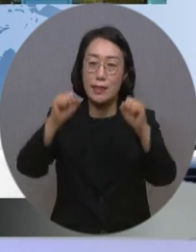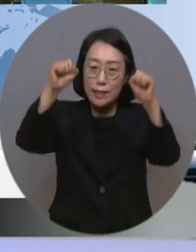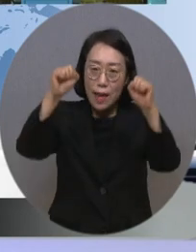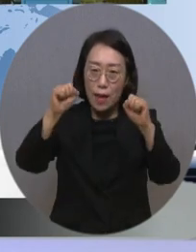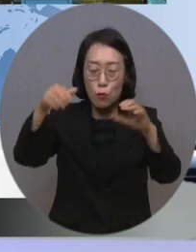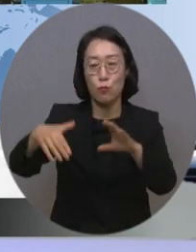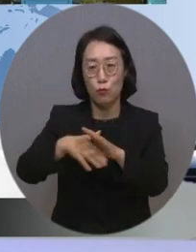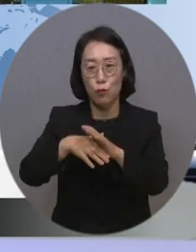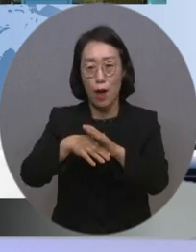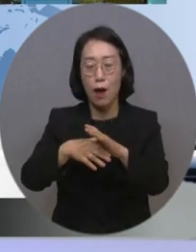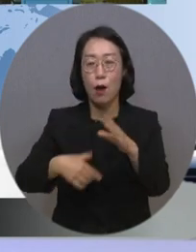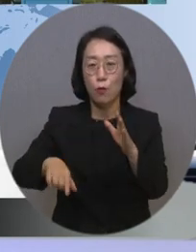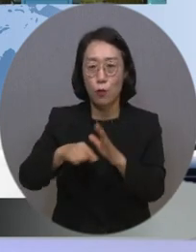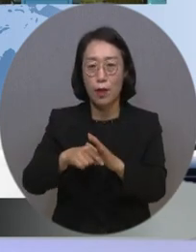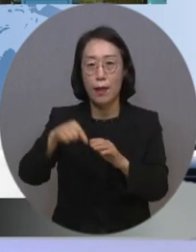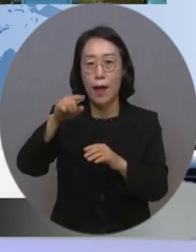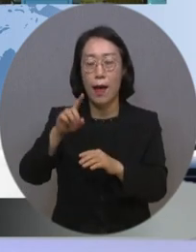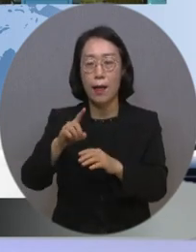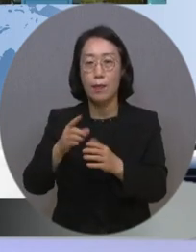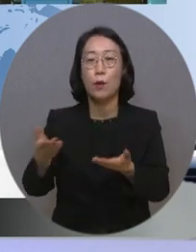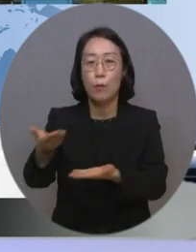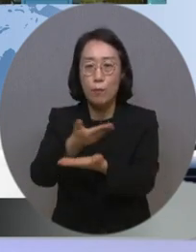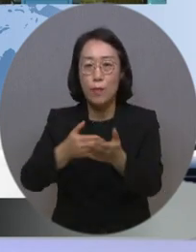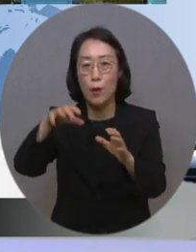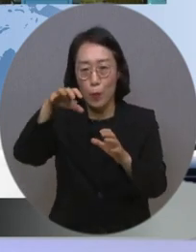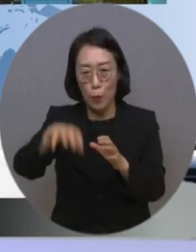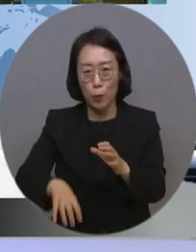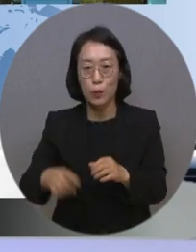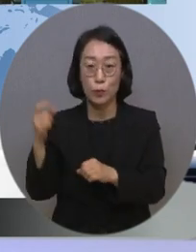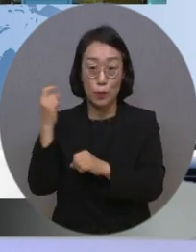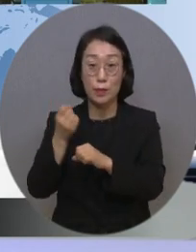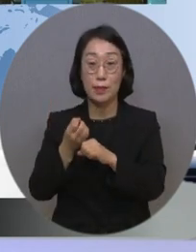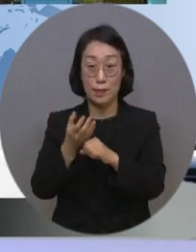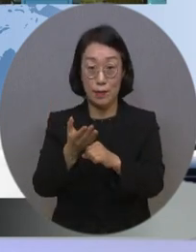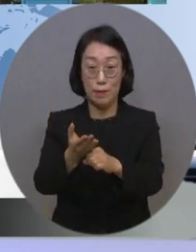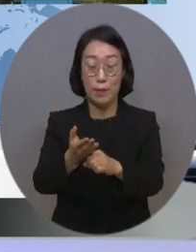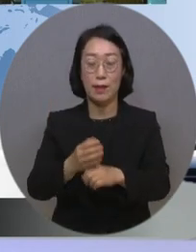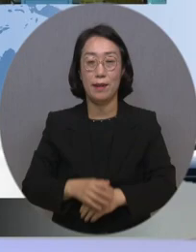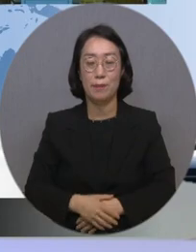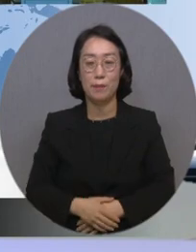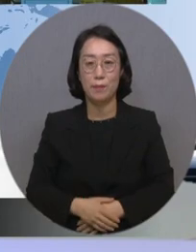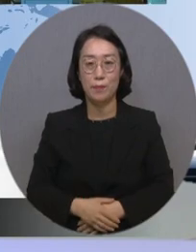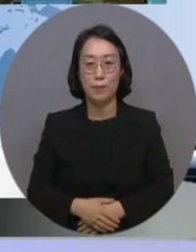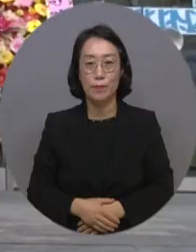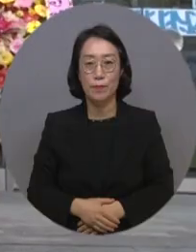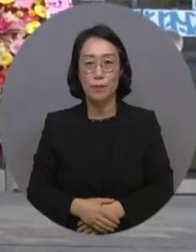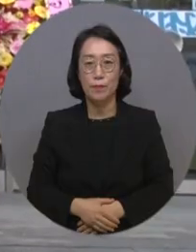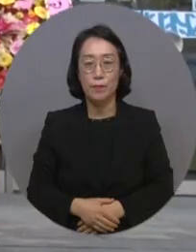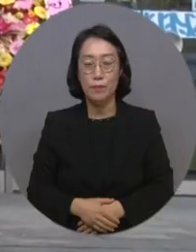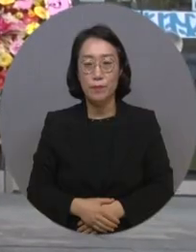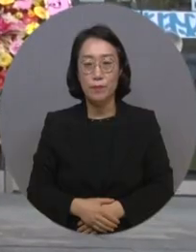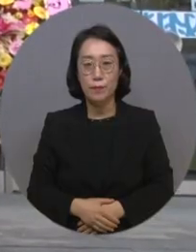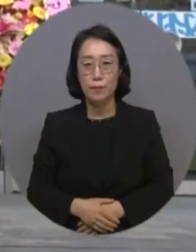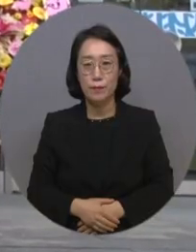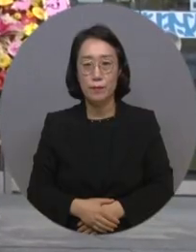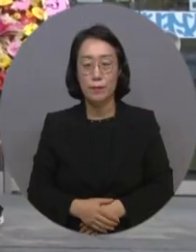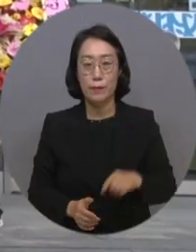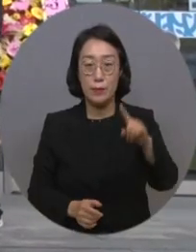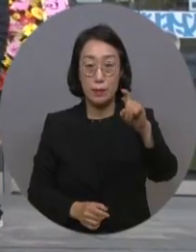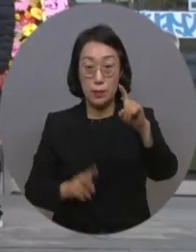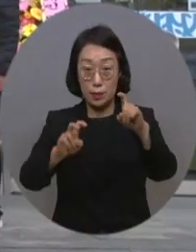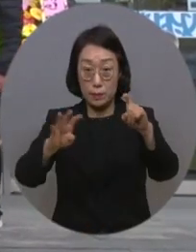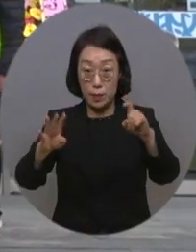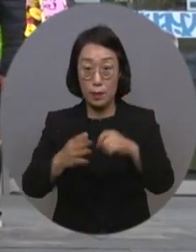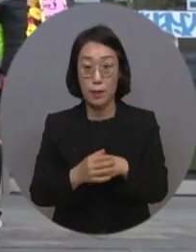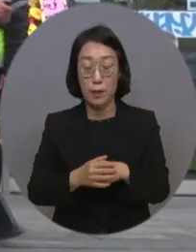통해 하나 되는 어울림 한마당 행사가 개최됐습니다. 이윤희 기자가 보도합니다. 지난 24일